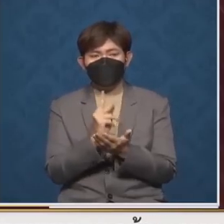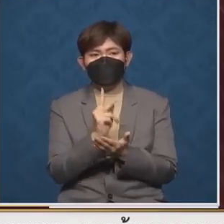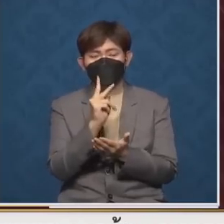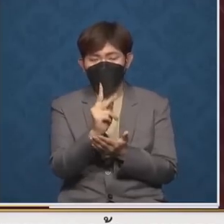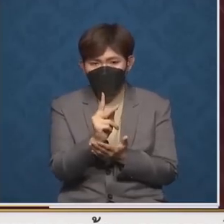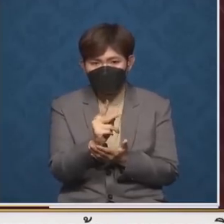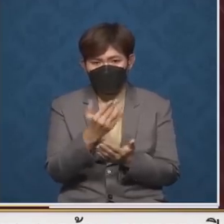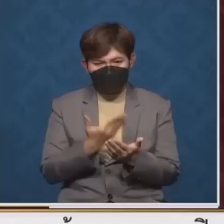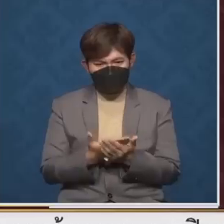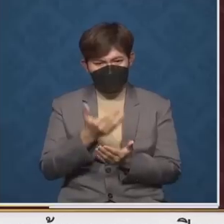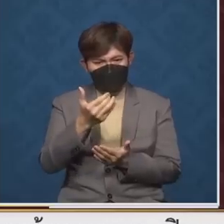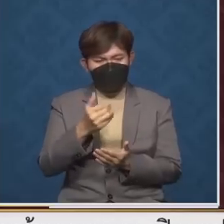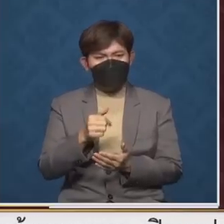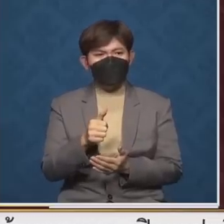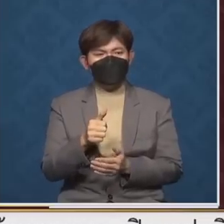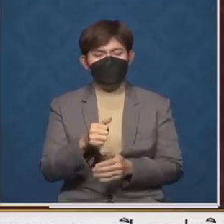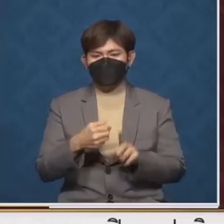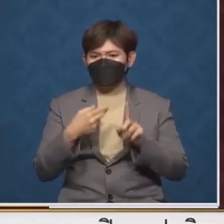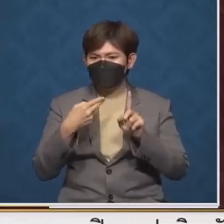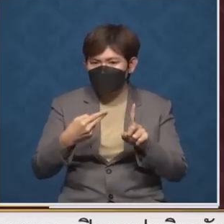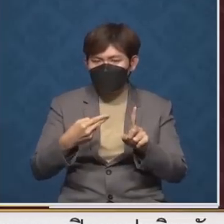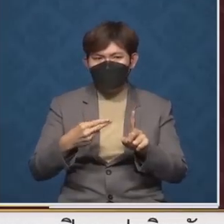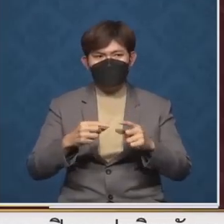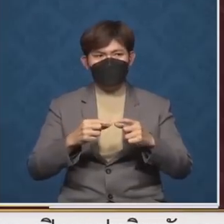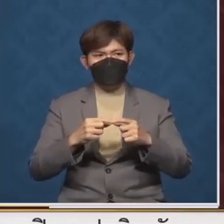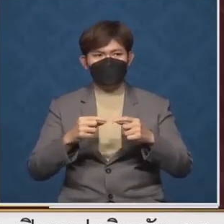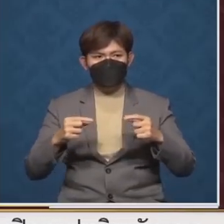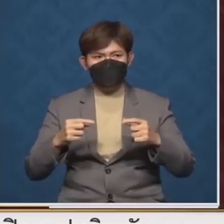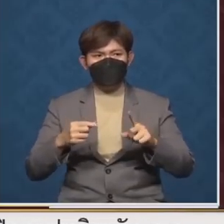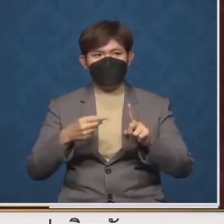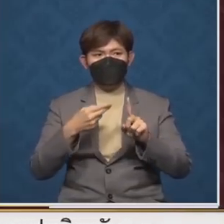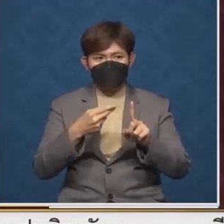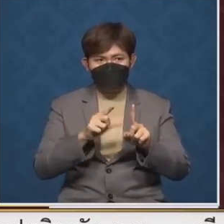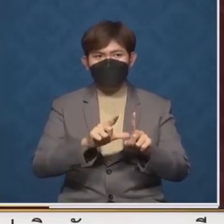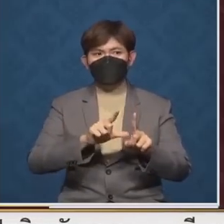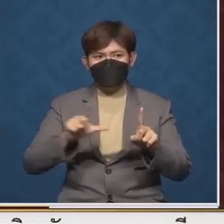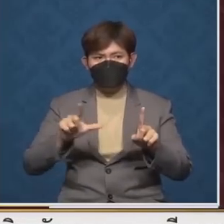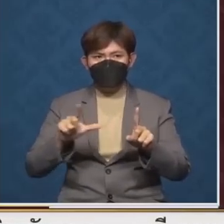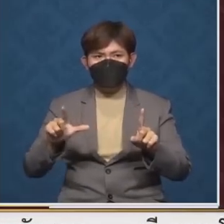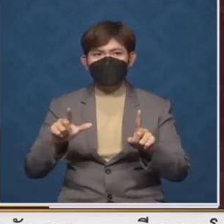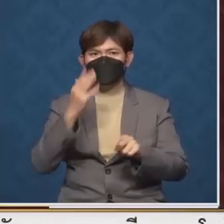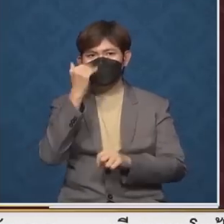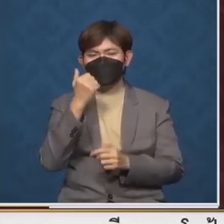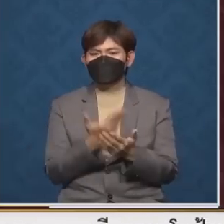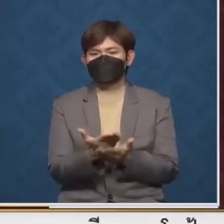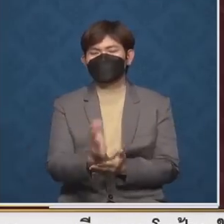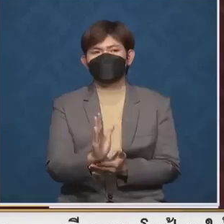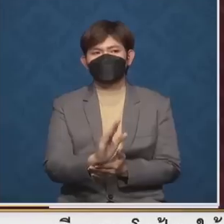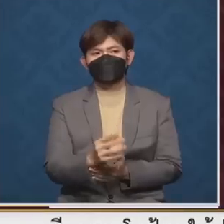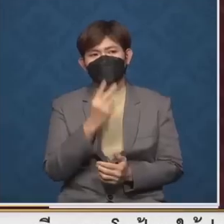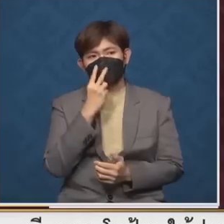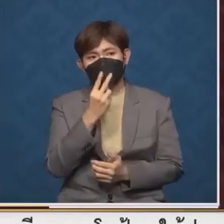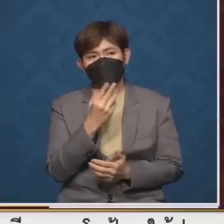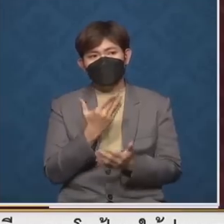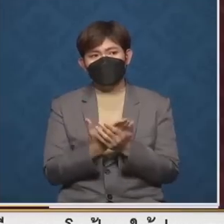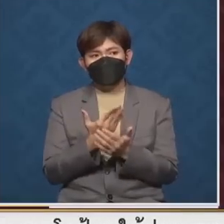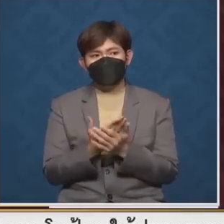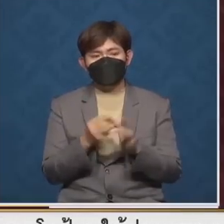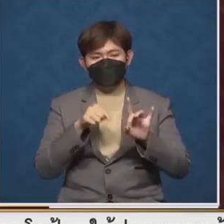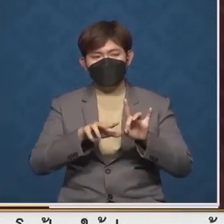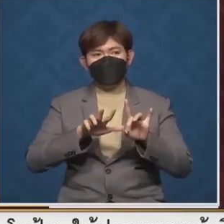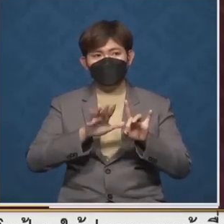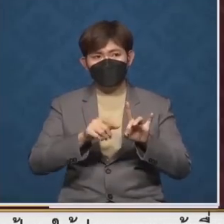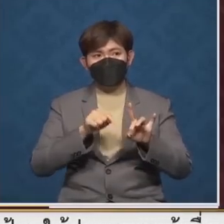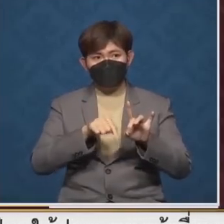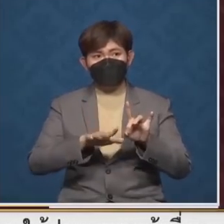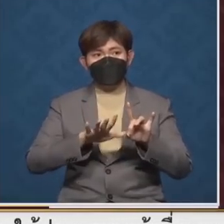4, ลชุด horizontalผ ถไม่ 6.านชุดถ้า่ซือมาดู 8.5 ล้านชุนี้หนึ่